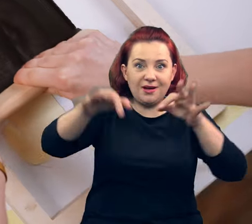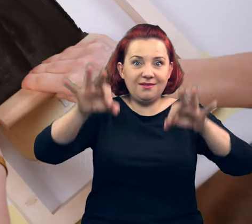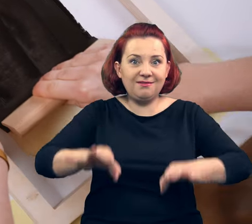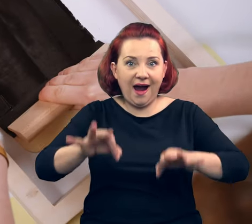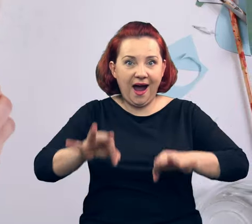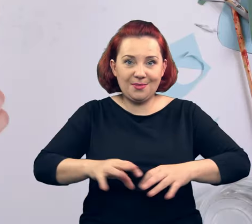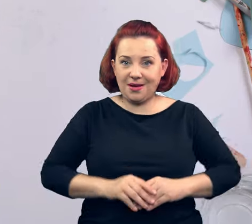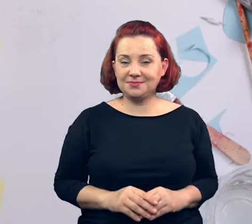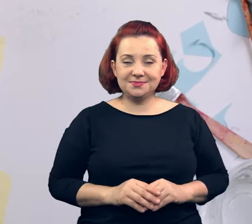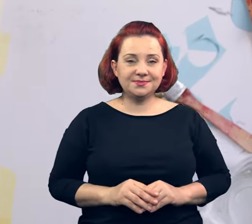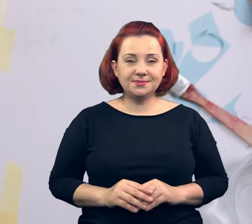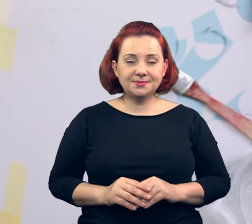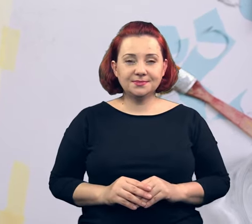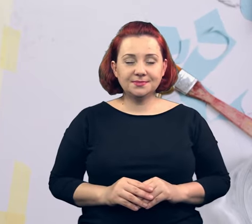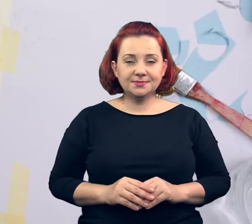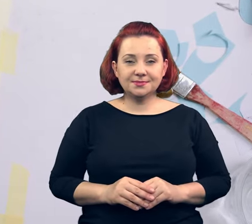Zaczynamy przenoszenie.